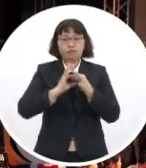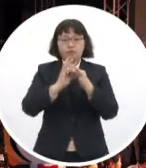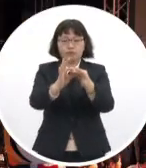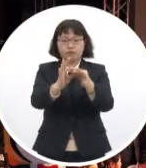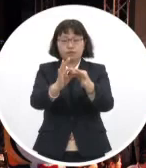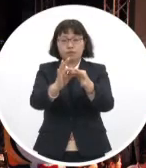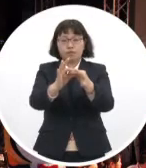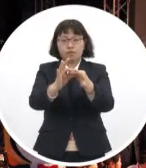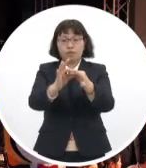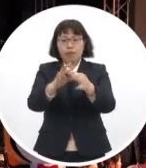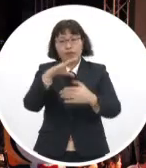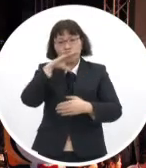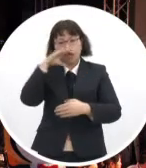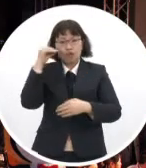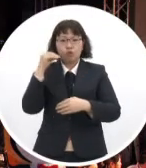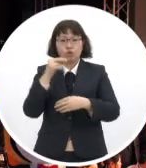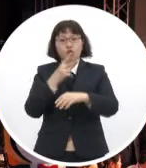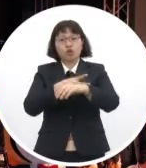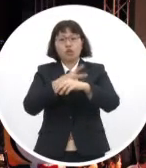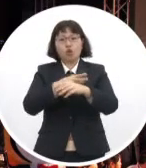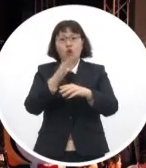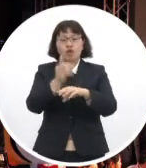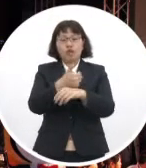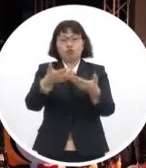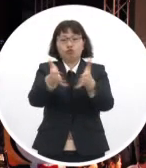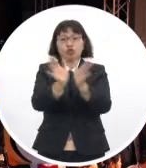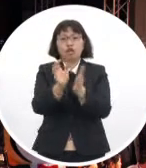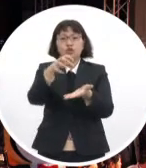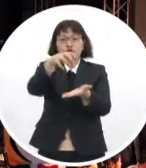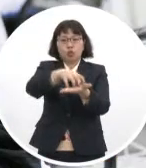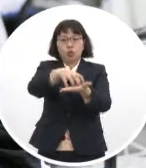優秀技能選手団賞を受賞しているんだよ。